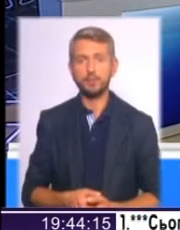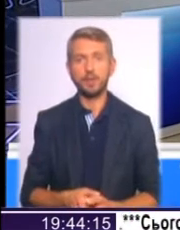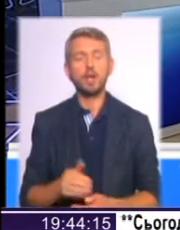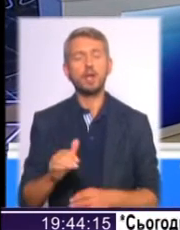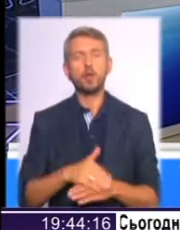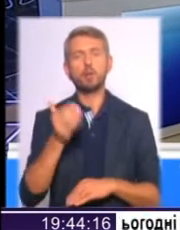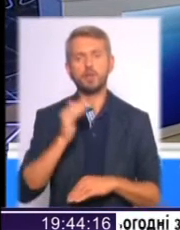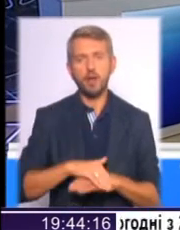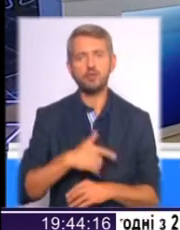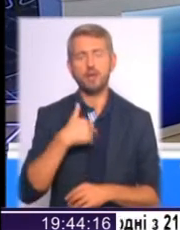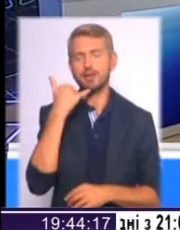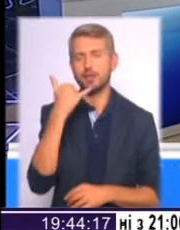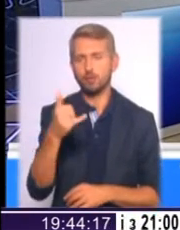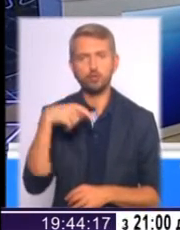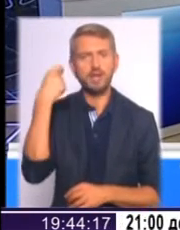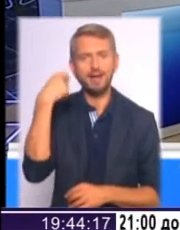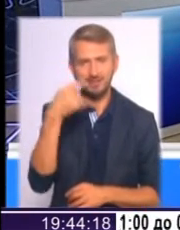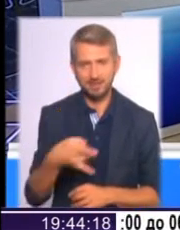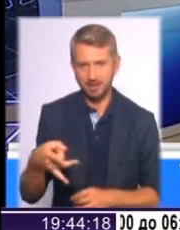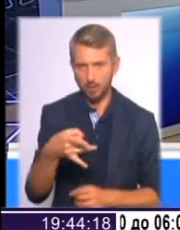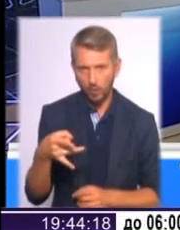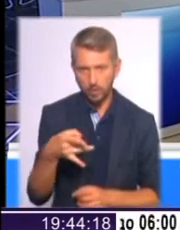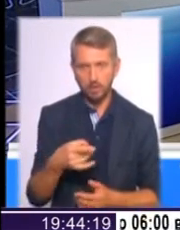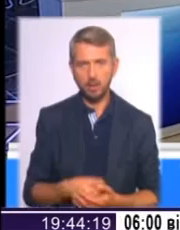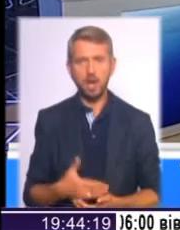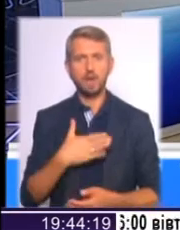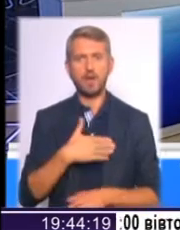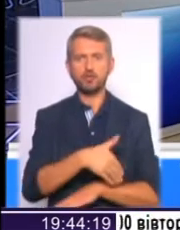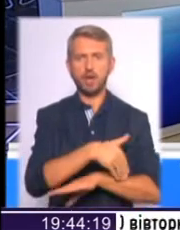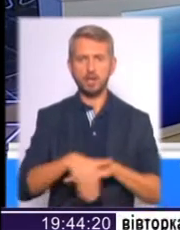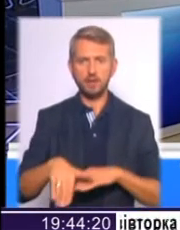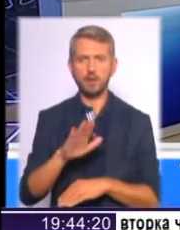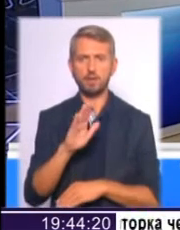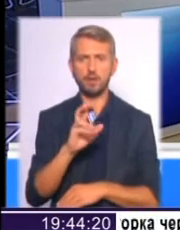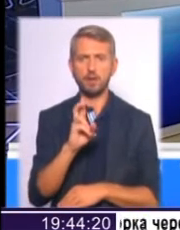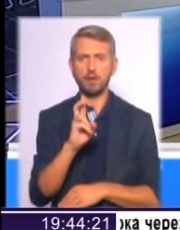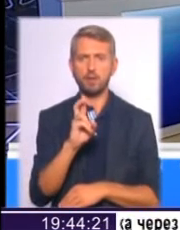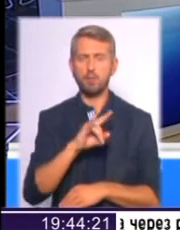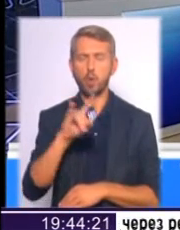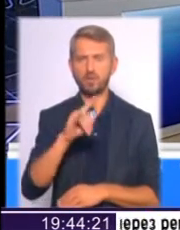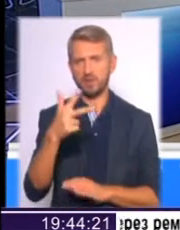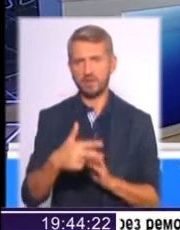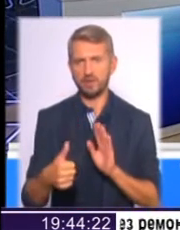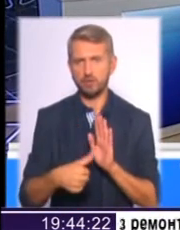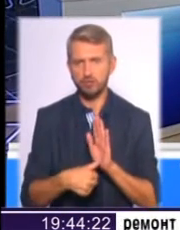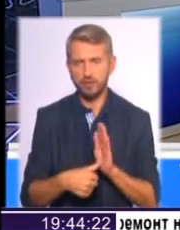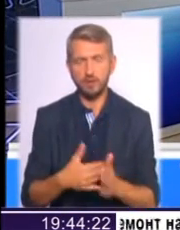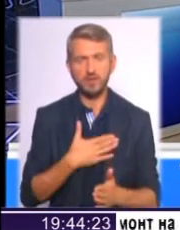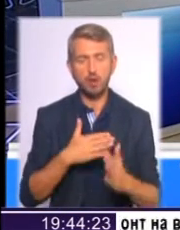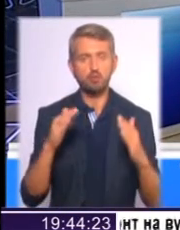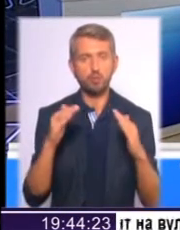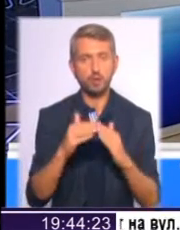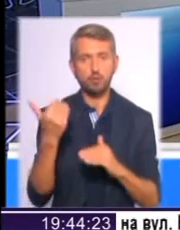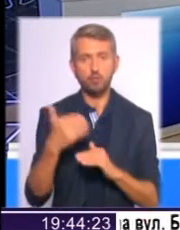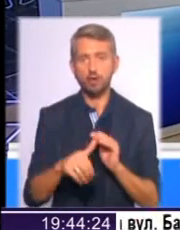вечір. Добрий вечір. Я телефоную вам Дарницького району. Наша адреса — вулиця Борисівська, 36. У нашому будинку